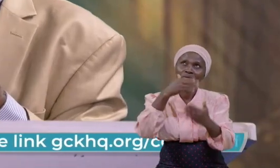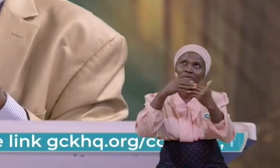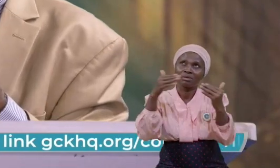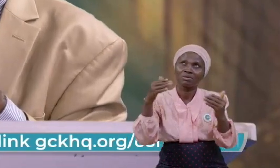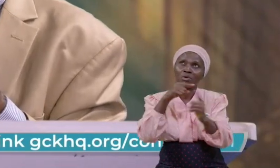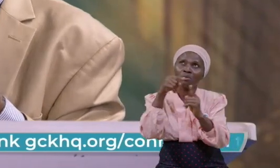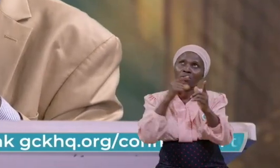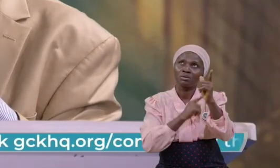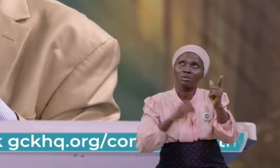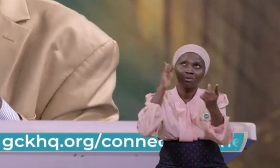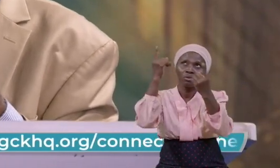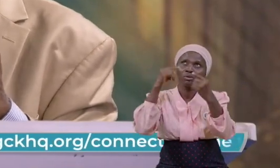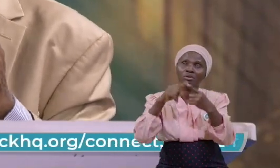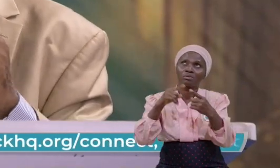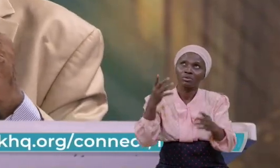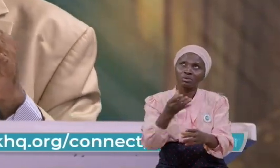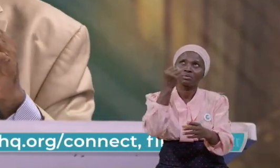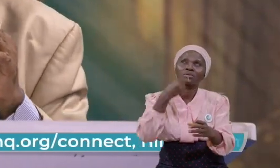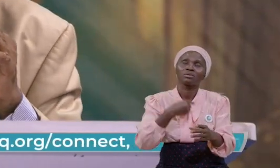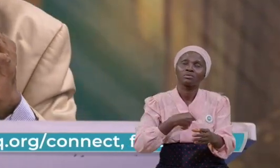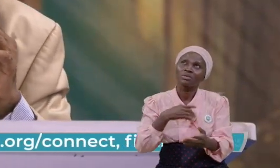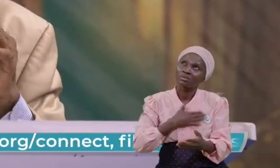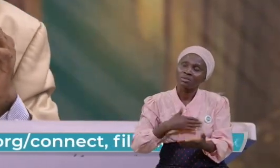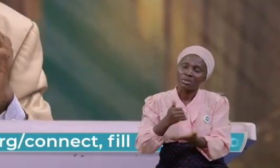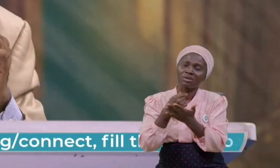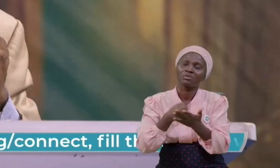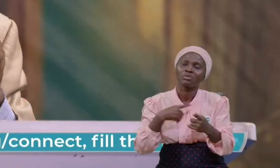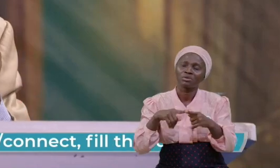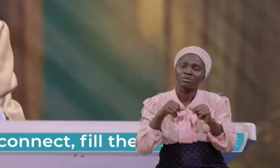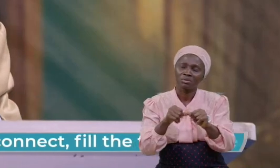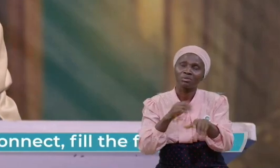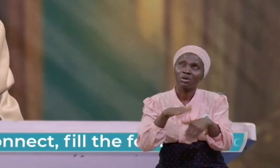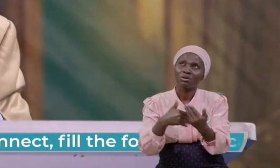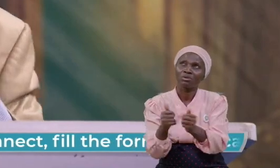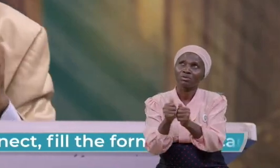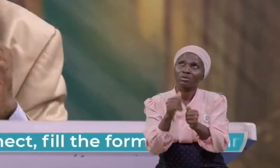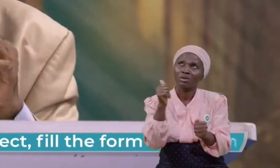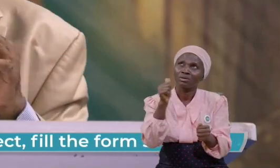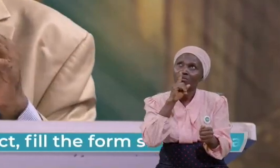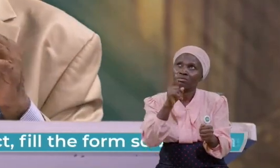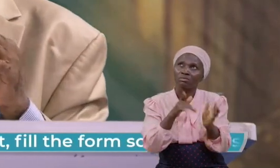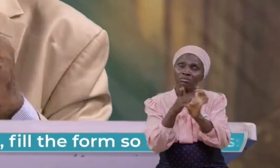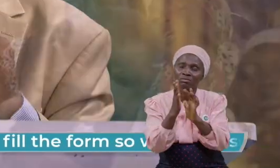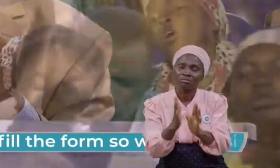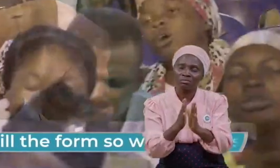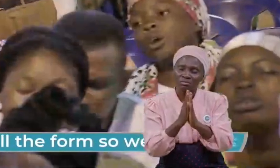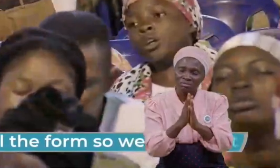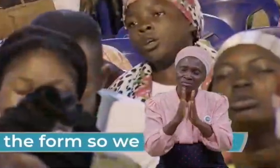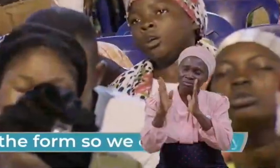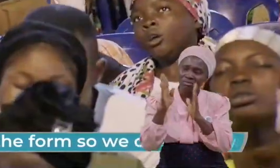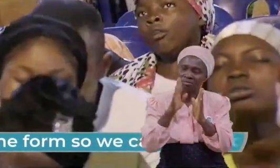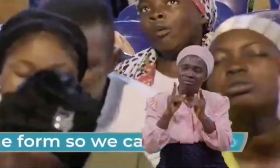Vous qui êtes assis, qui n'avez pas levé la main, continuez à prier, demandez la grâce, tenez